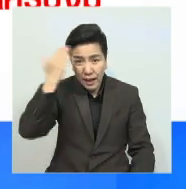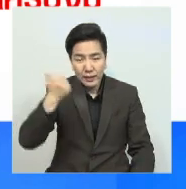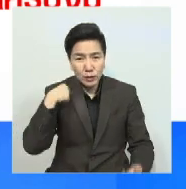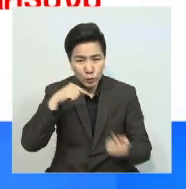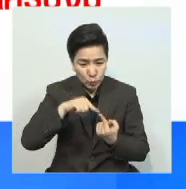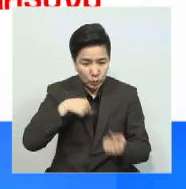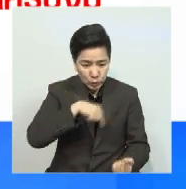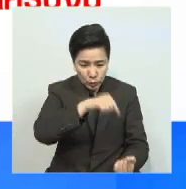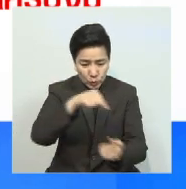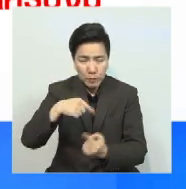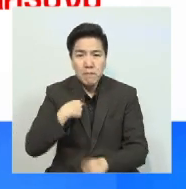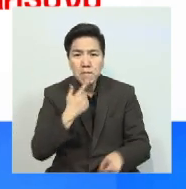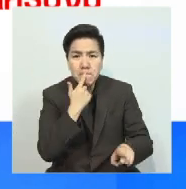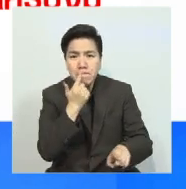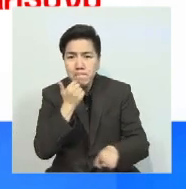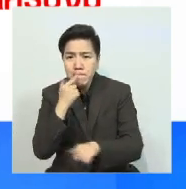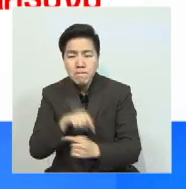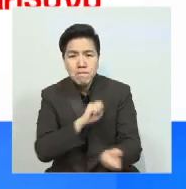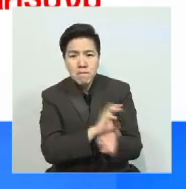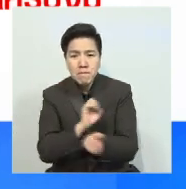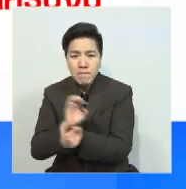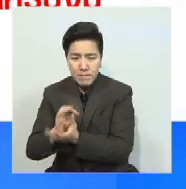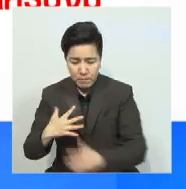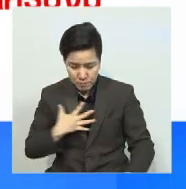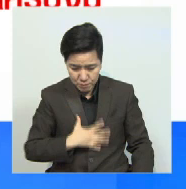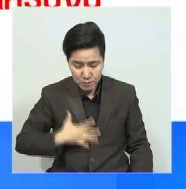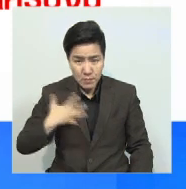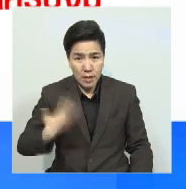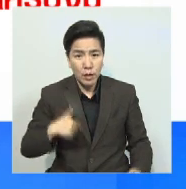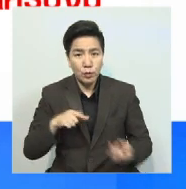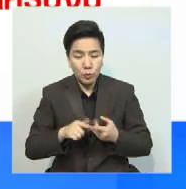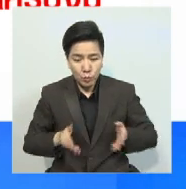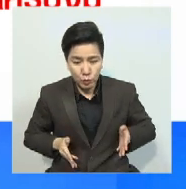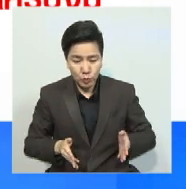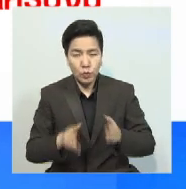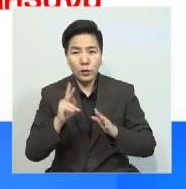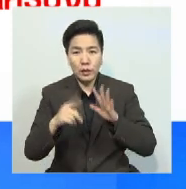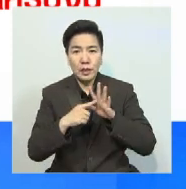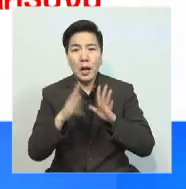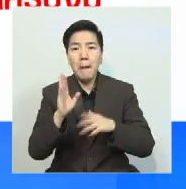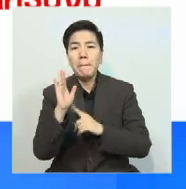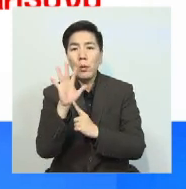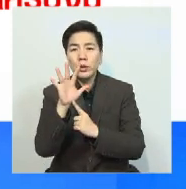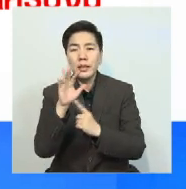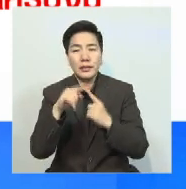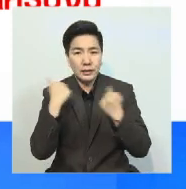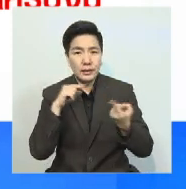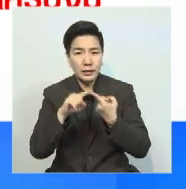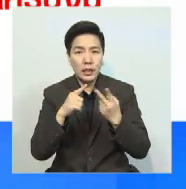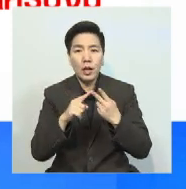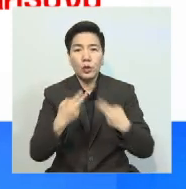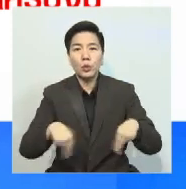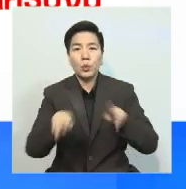าเนี่ยบางจุดเป็นระดับสีแดงคือมีผลกระทบต่อสุขภาพด้วยนะคะคือที่ริมถนนกาญจนาภิเษกเขตบางขุนเทียนและ